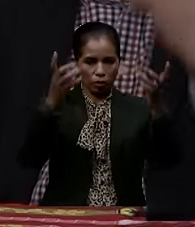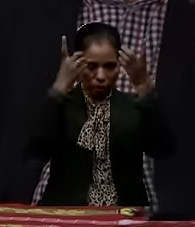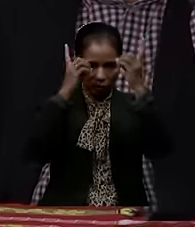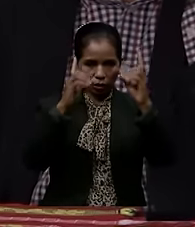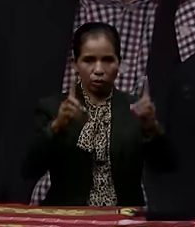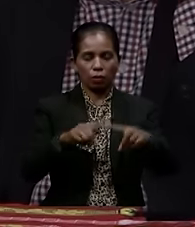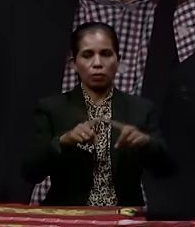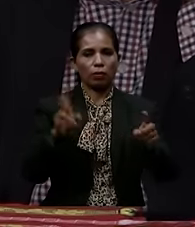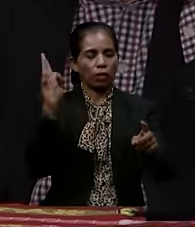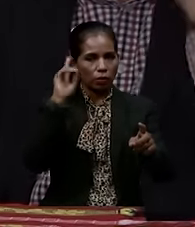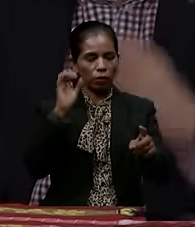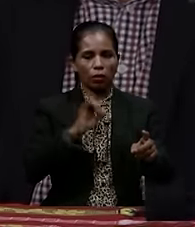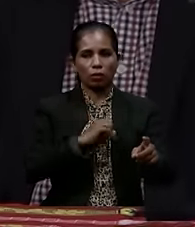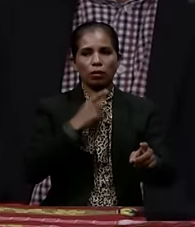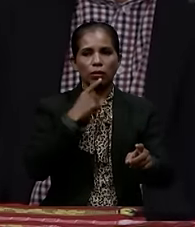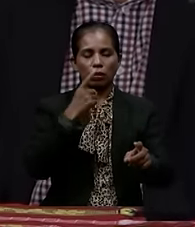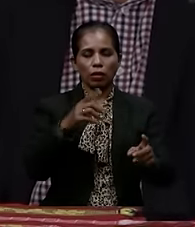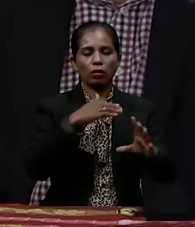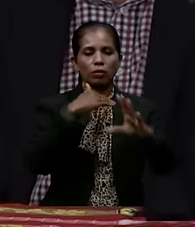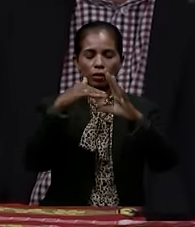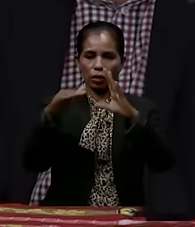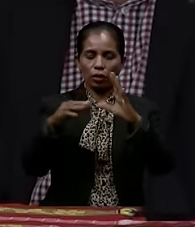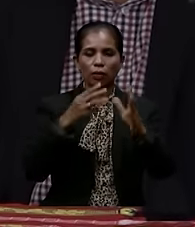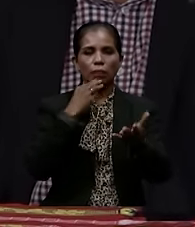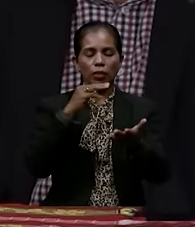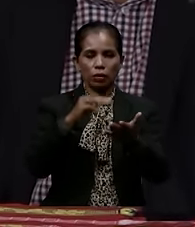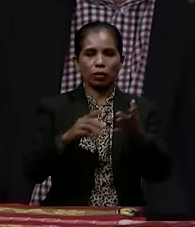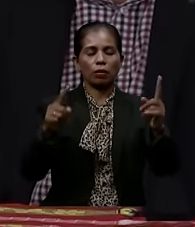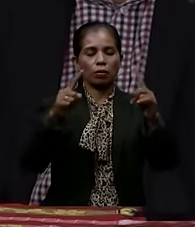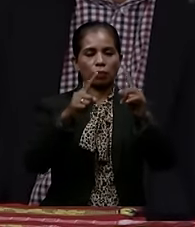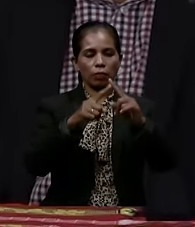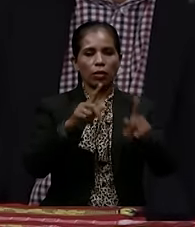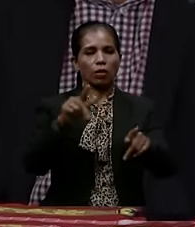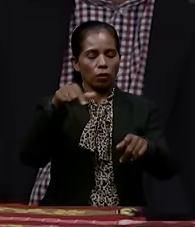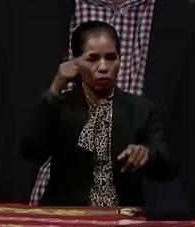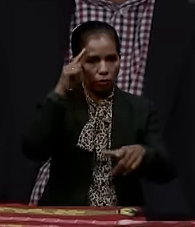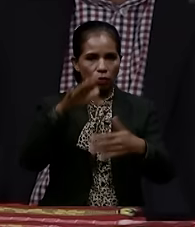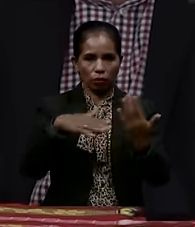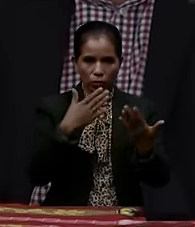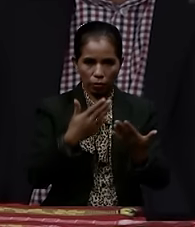ve rona hau sei transmiti mensaje da neba ita naio lunceira atu